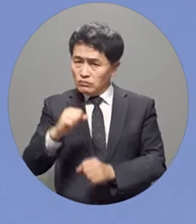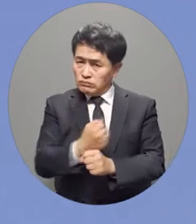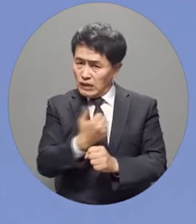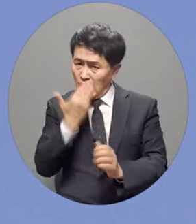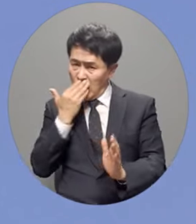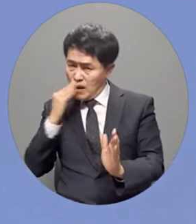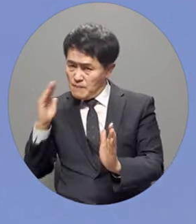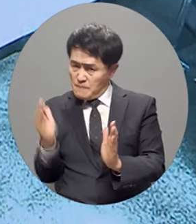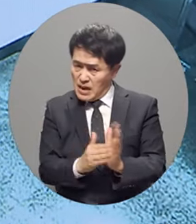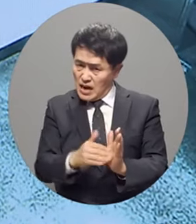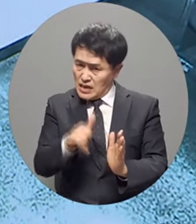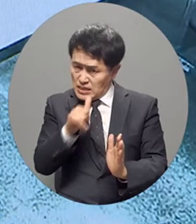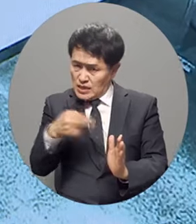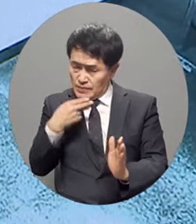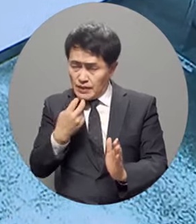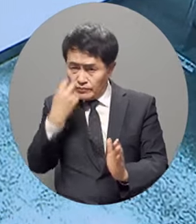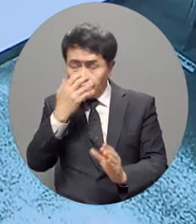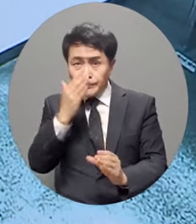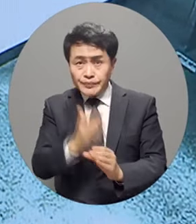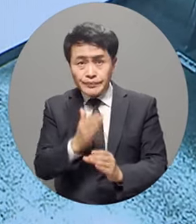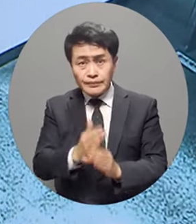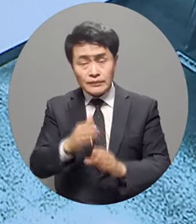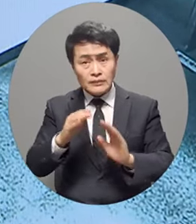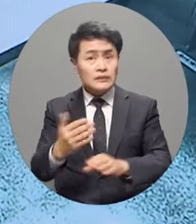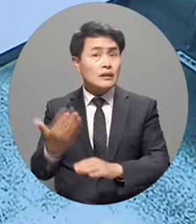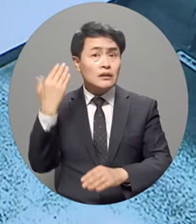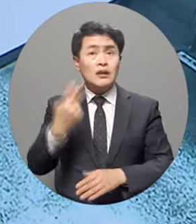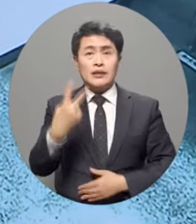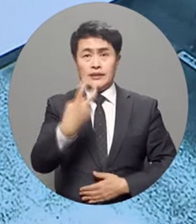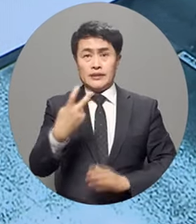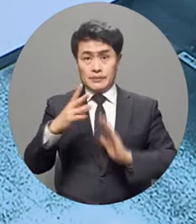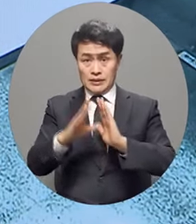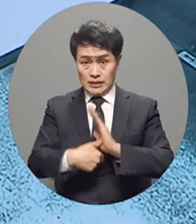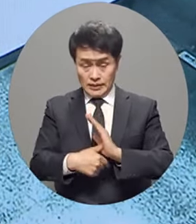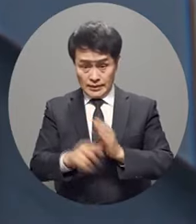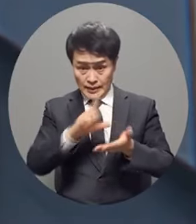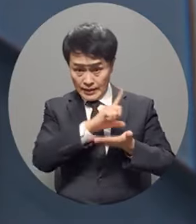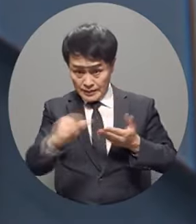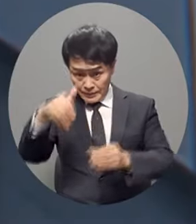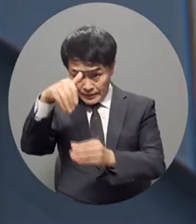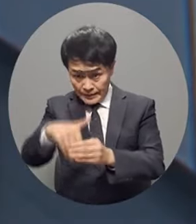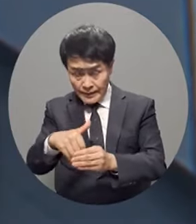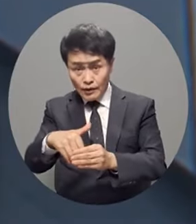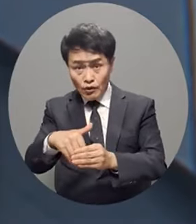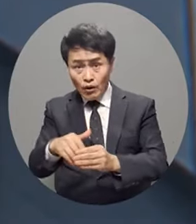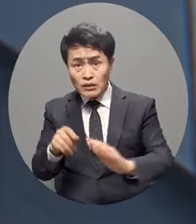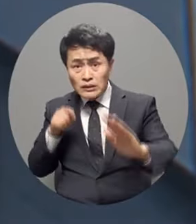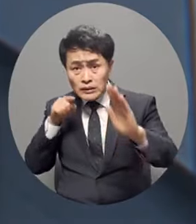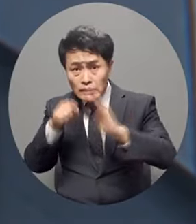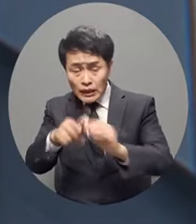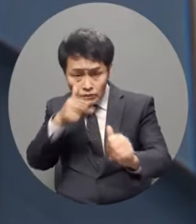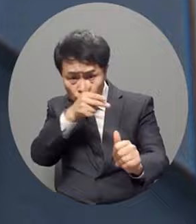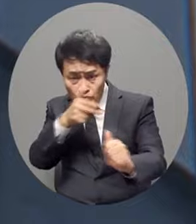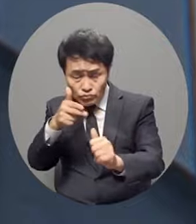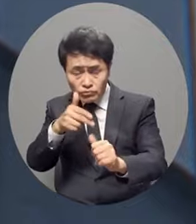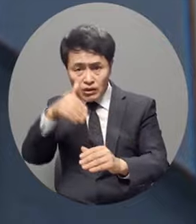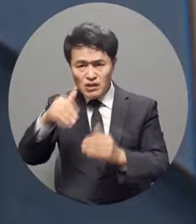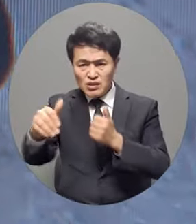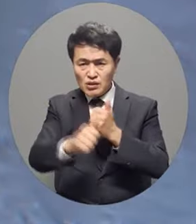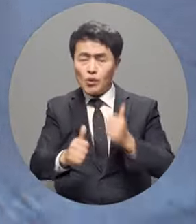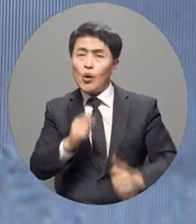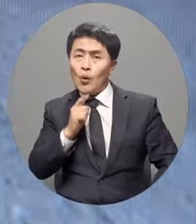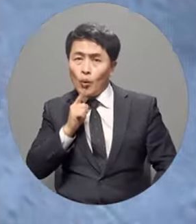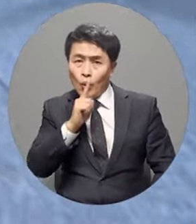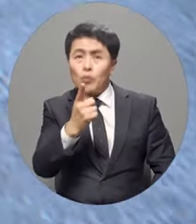행방을 쫓고 있습니다 해당 유튜버는 지난 2022년 지방 선거 때 사전 투표소에 들어가 촬영을 해 선관위로부터 고발을